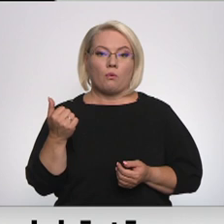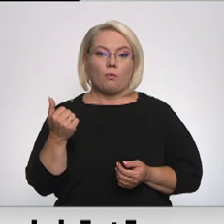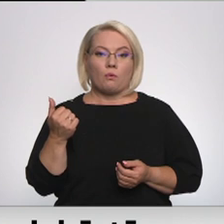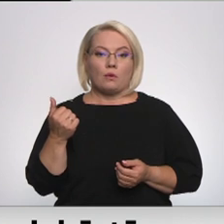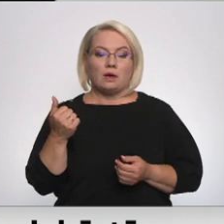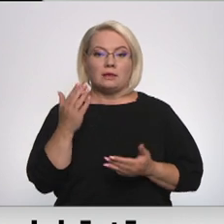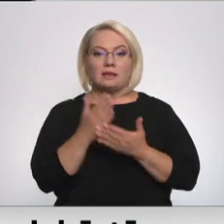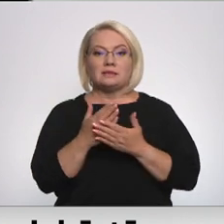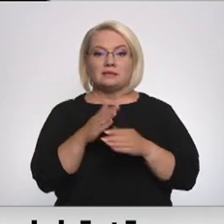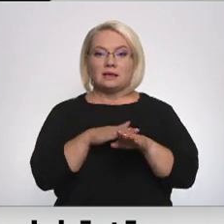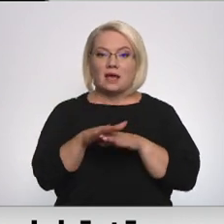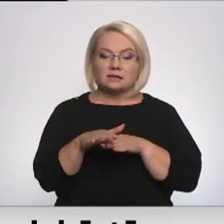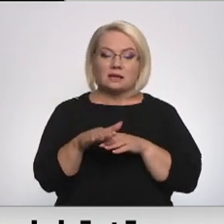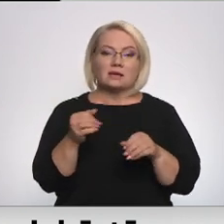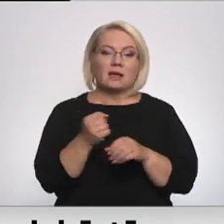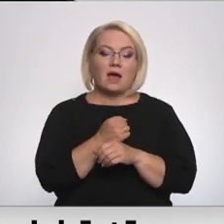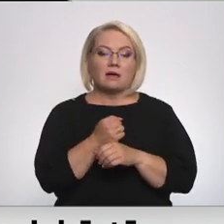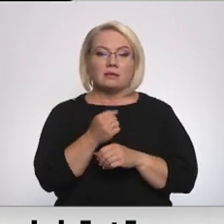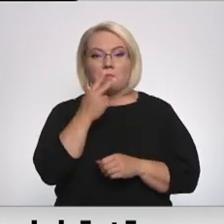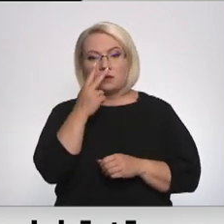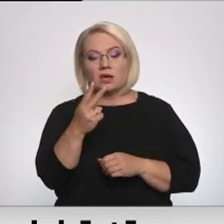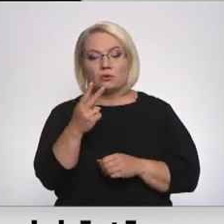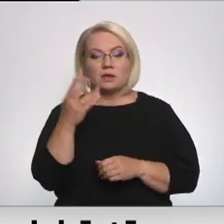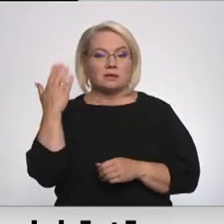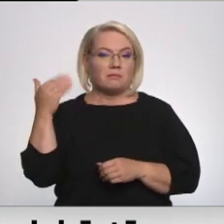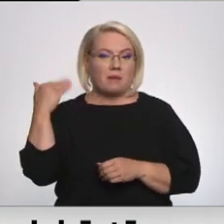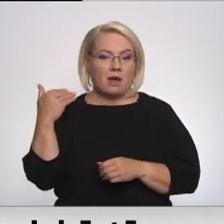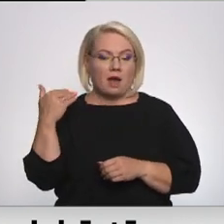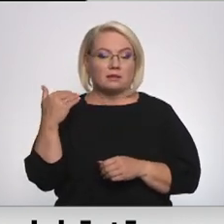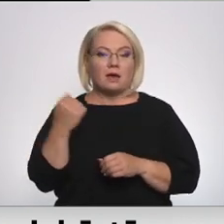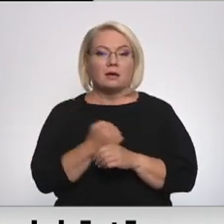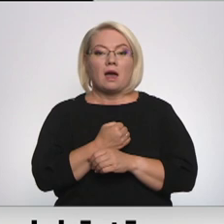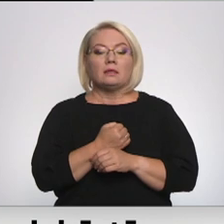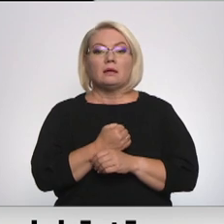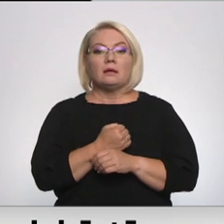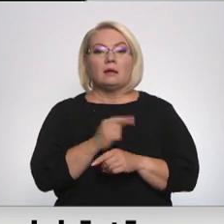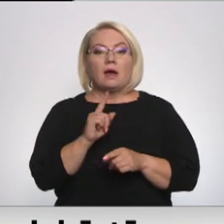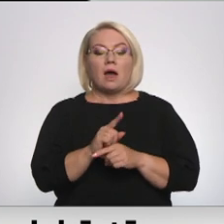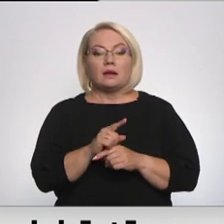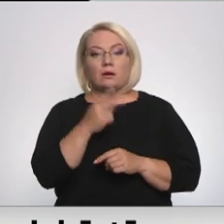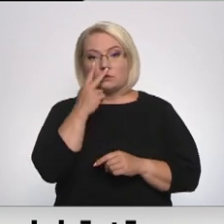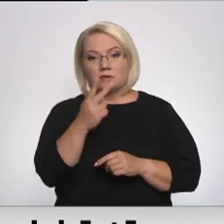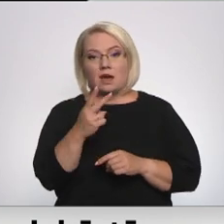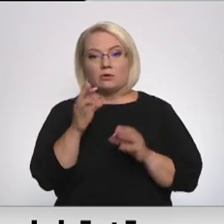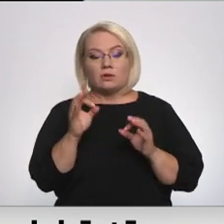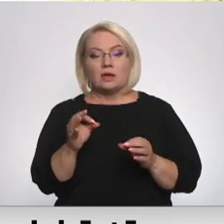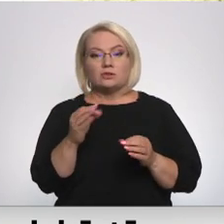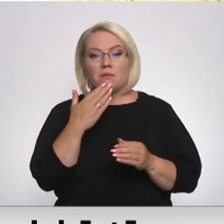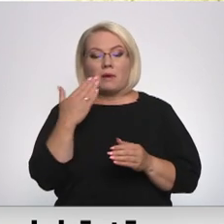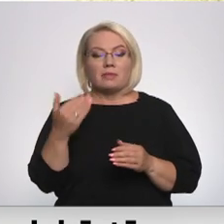tic realizēts, gan atskatoties atpakaļ pagātnē, gan ar skatu tā kā tiešām tā pēdējā